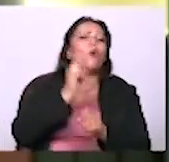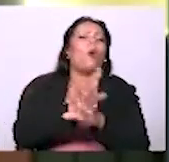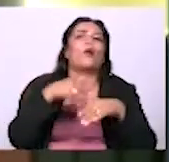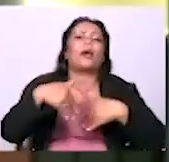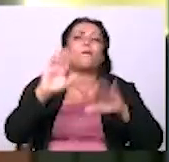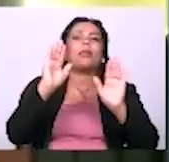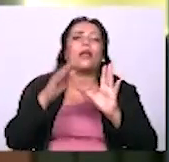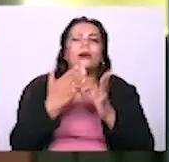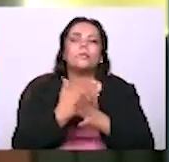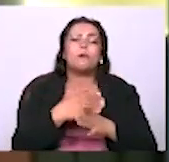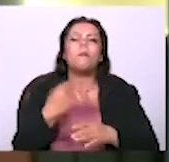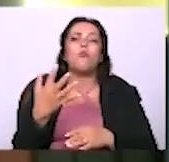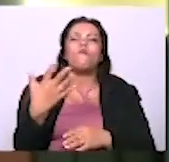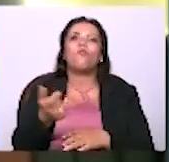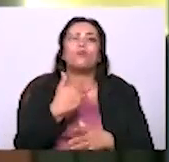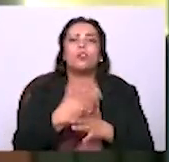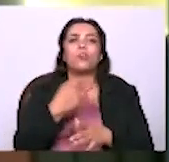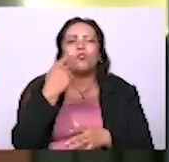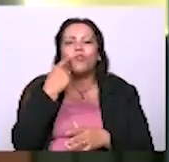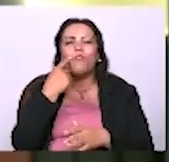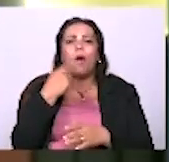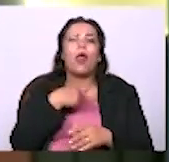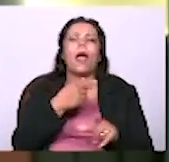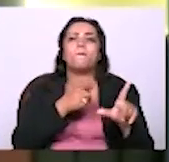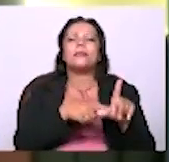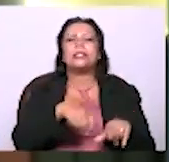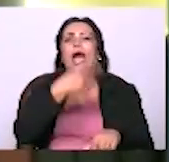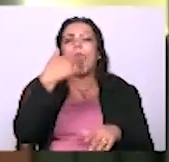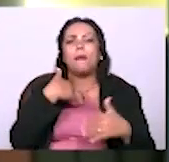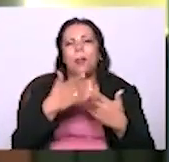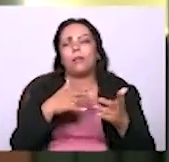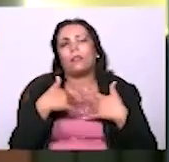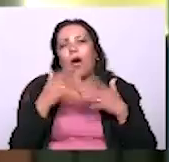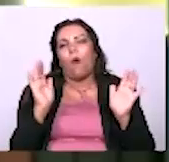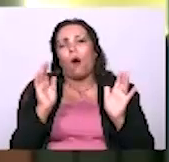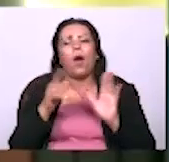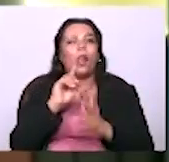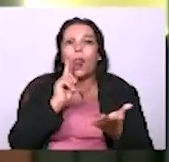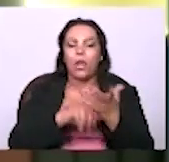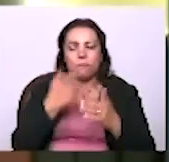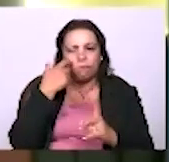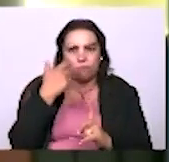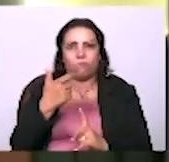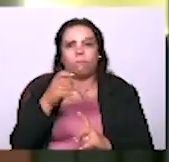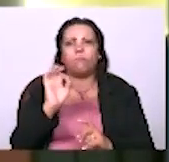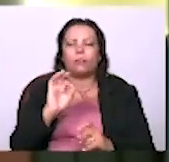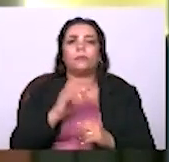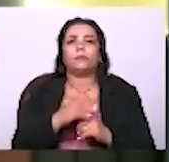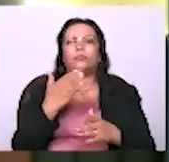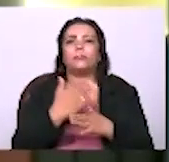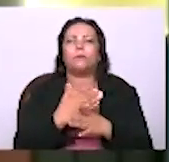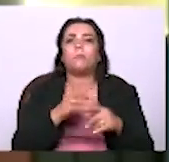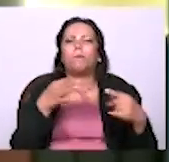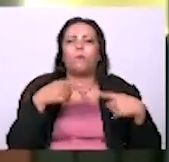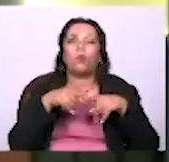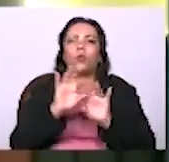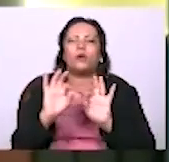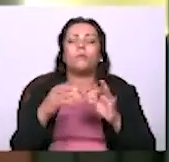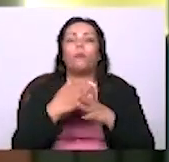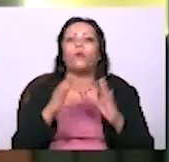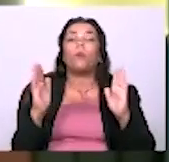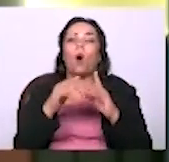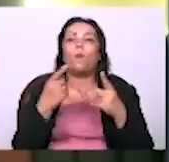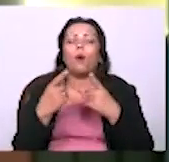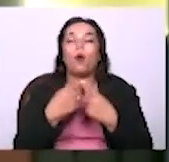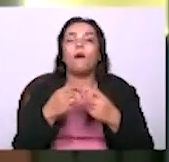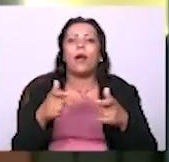كبيره باستغلال لافته ارتفاع اسعار المنتجات البتروليه في المقابل